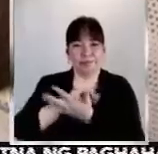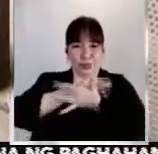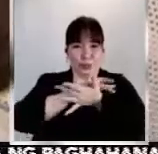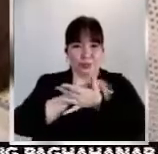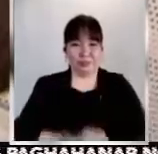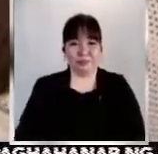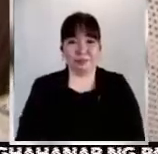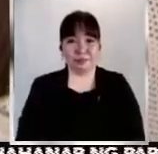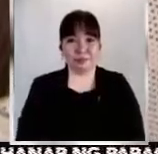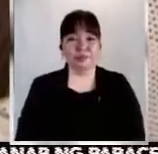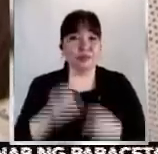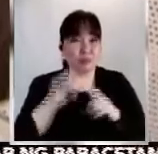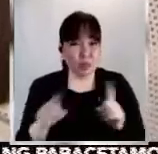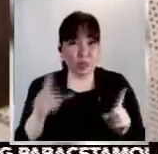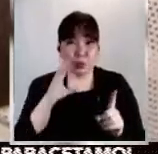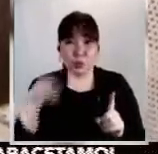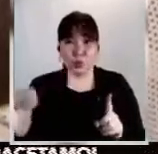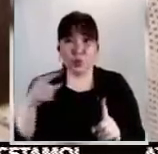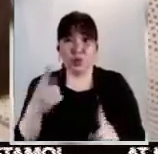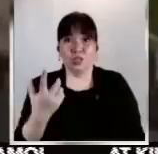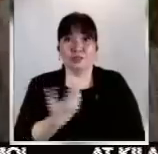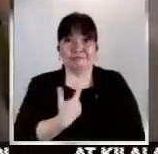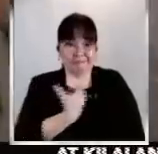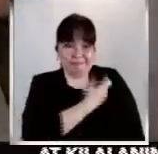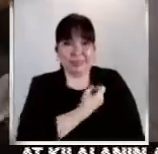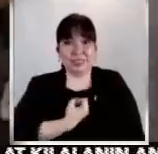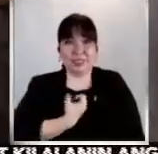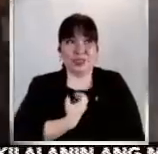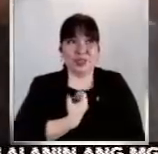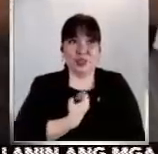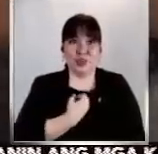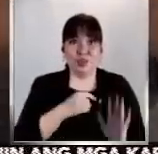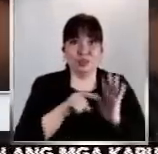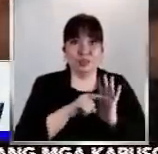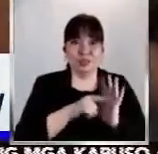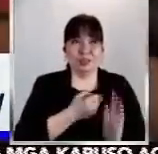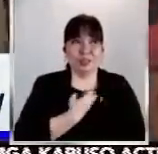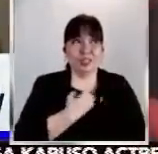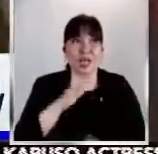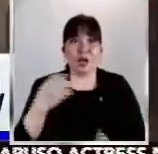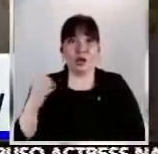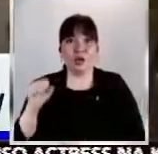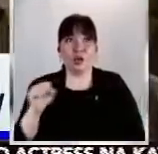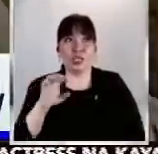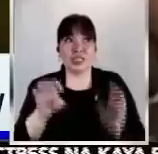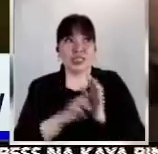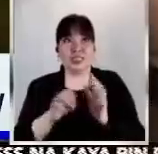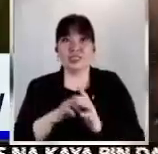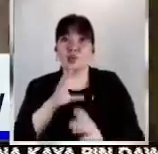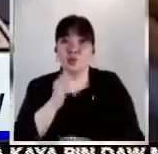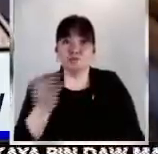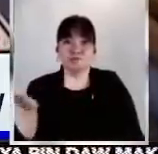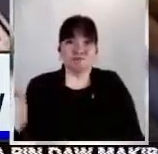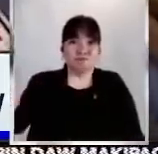Pero kung ang mga nagpapabakuna kakabaka ba, paano pa kaya ang mga volunteer na maghapong nasa